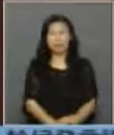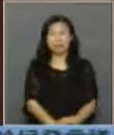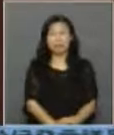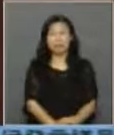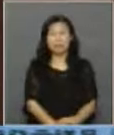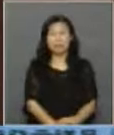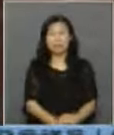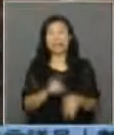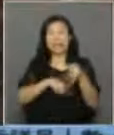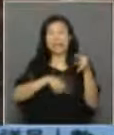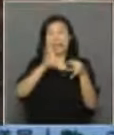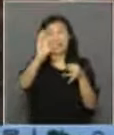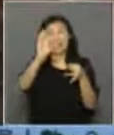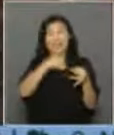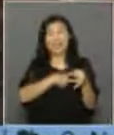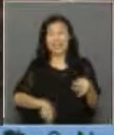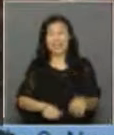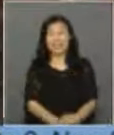陳志全議員。